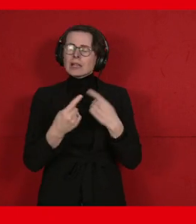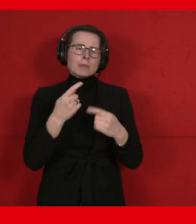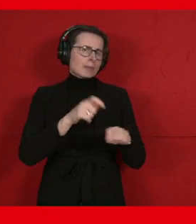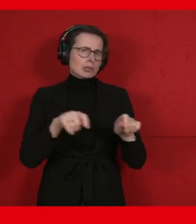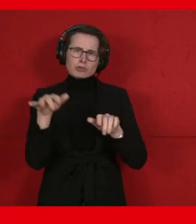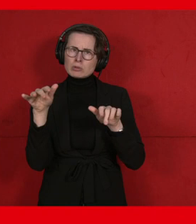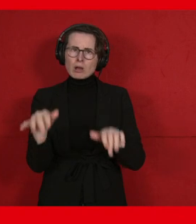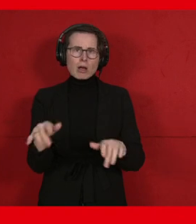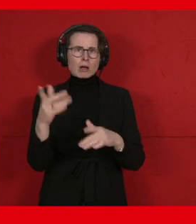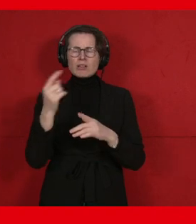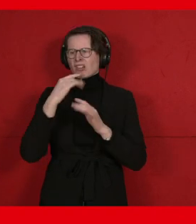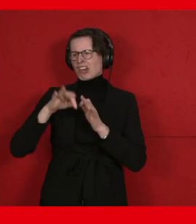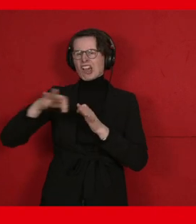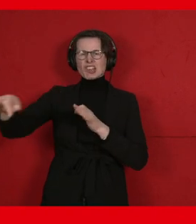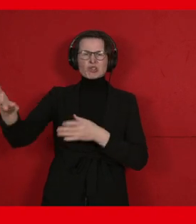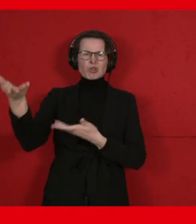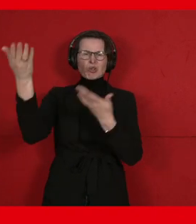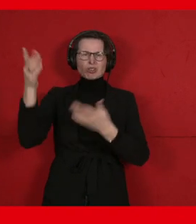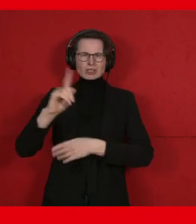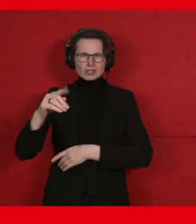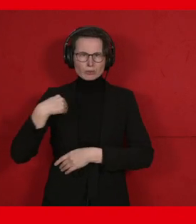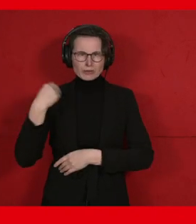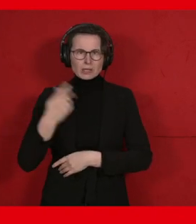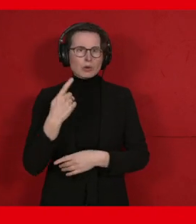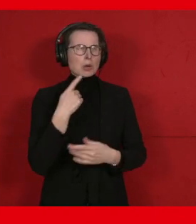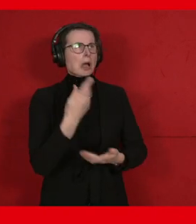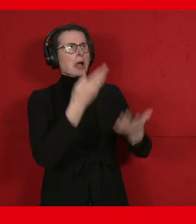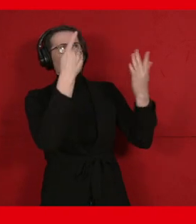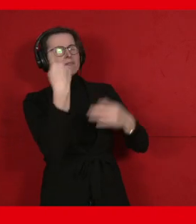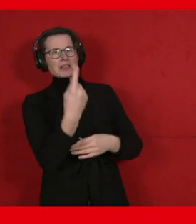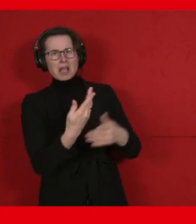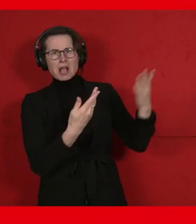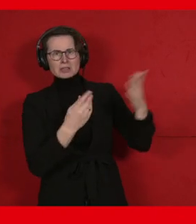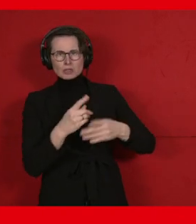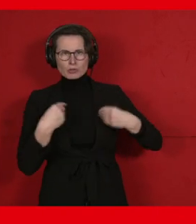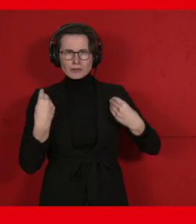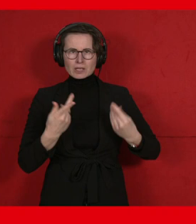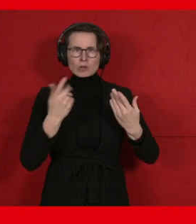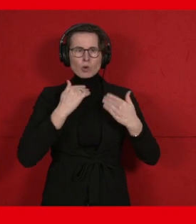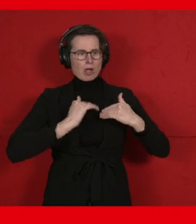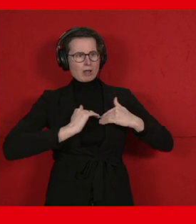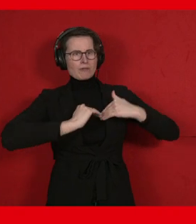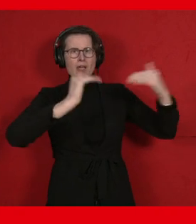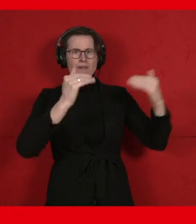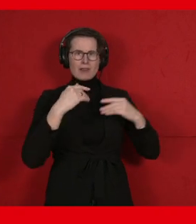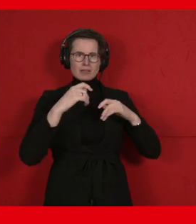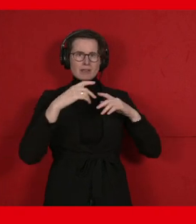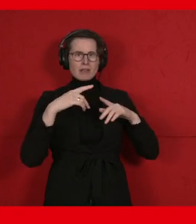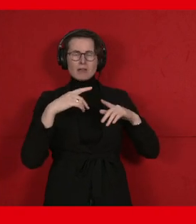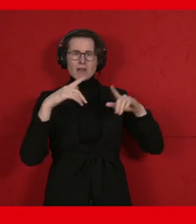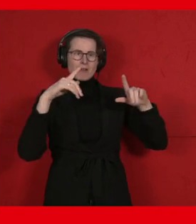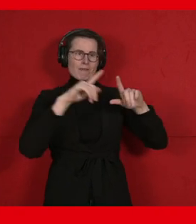die mit einer Leitung unzufrieden sind. Es wird immer Menschen geben, die mit einem Windrad oder meinetwegen auch mit einer Freiflächen-PV-Anlage unzufrieden